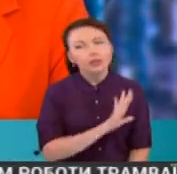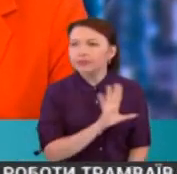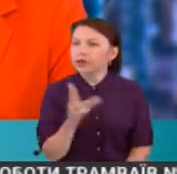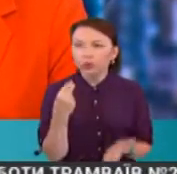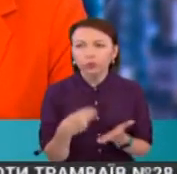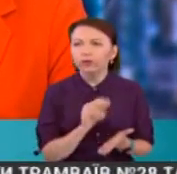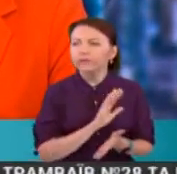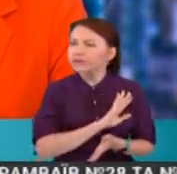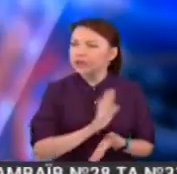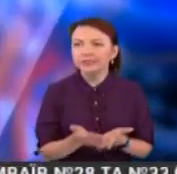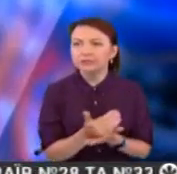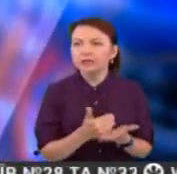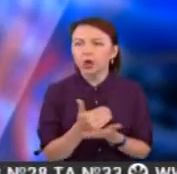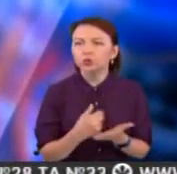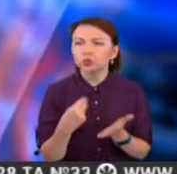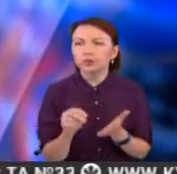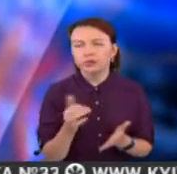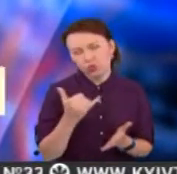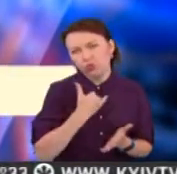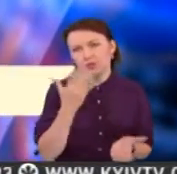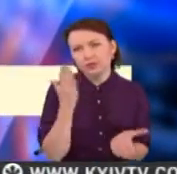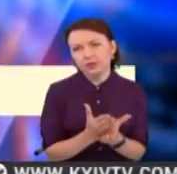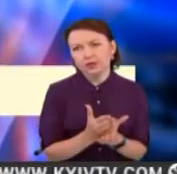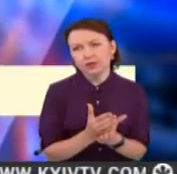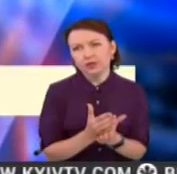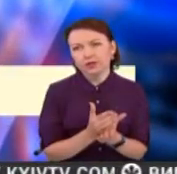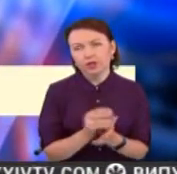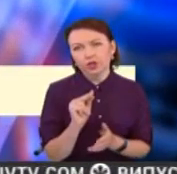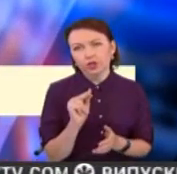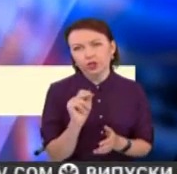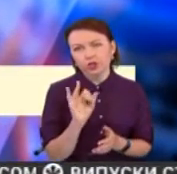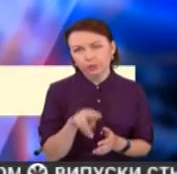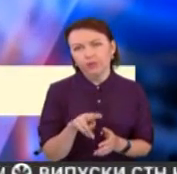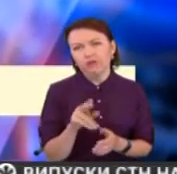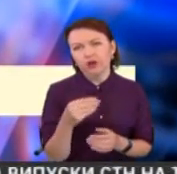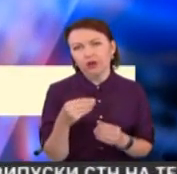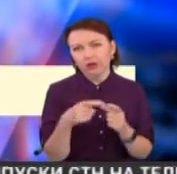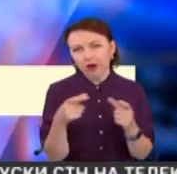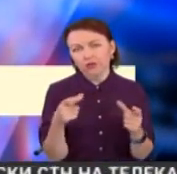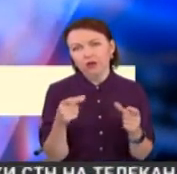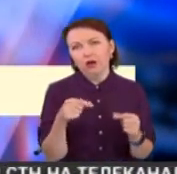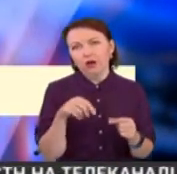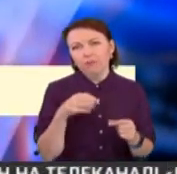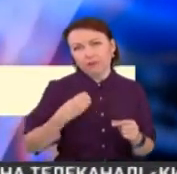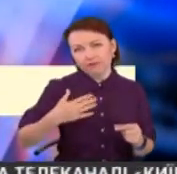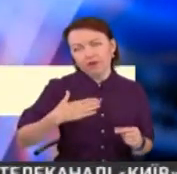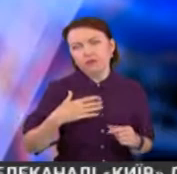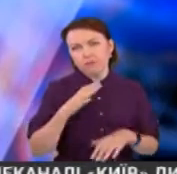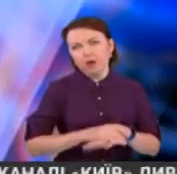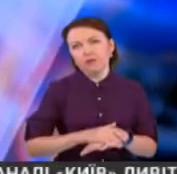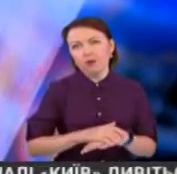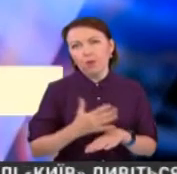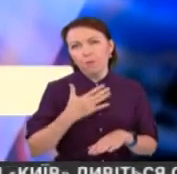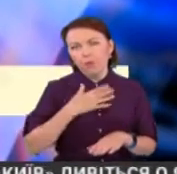і не збираюсь купувати. Чому? У мене є чіпована карта Приватбанку, на якій йдуть